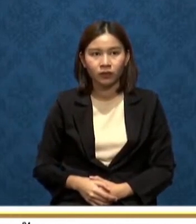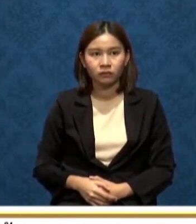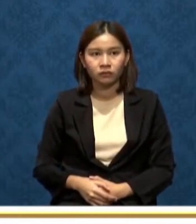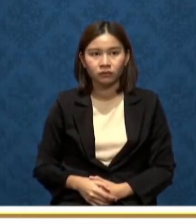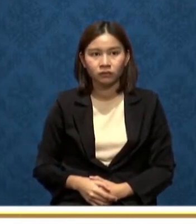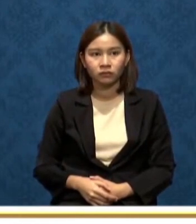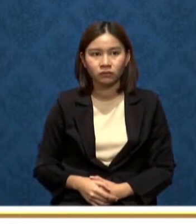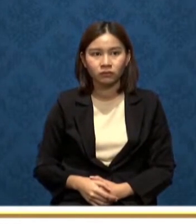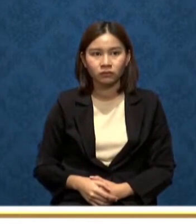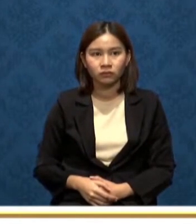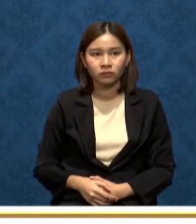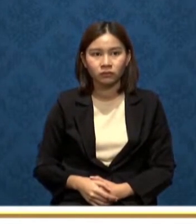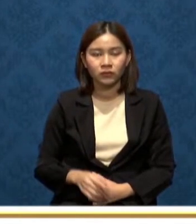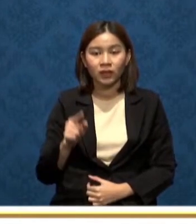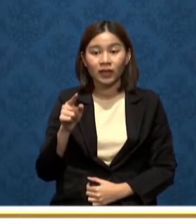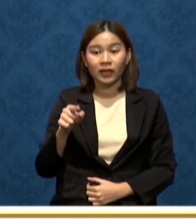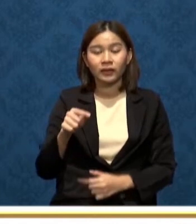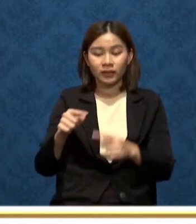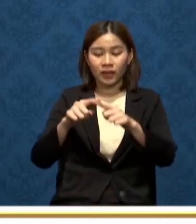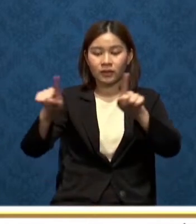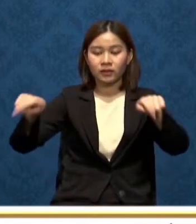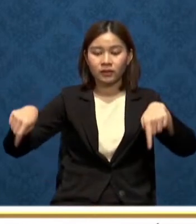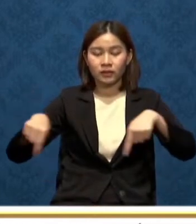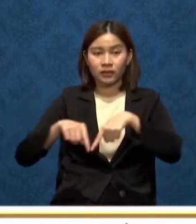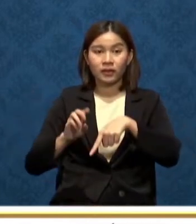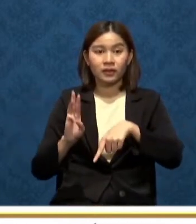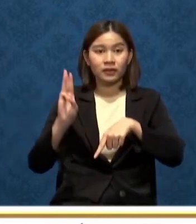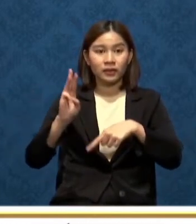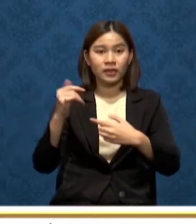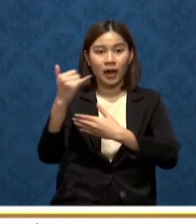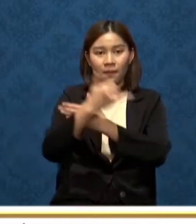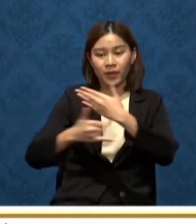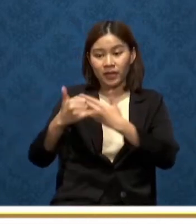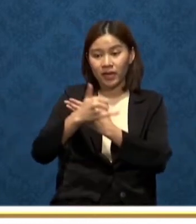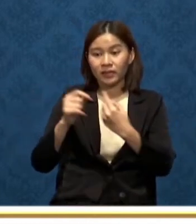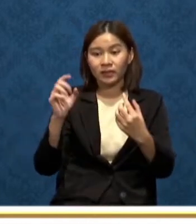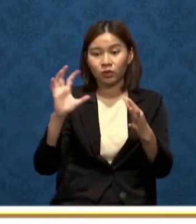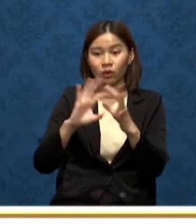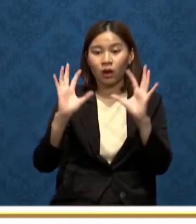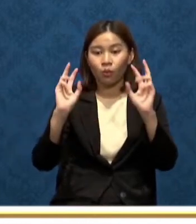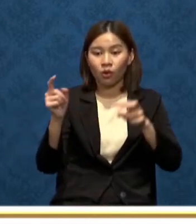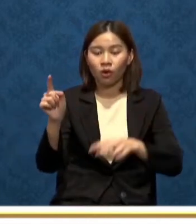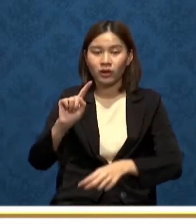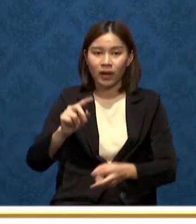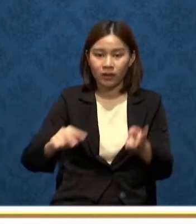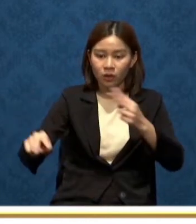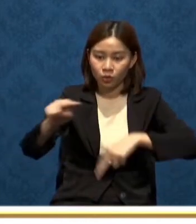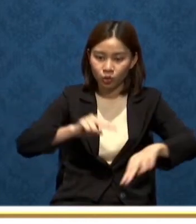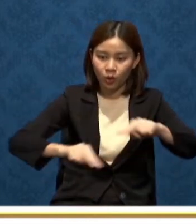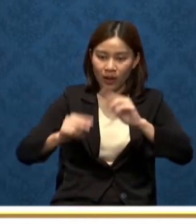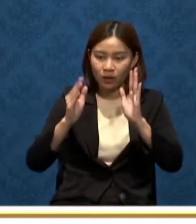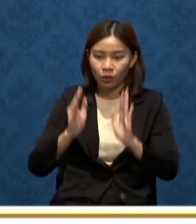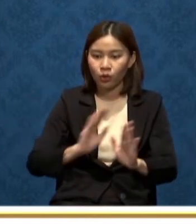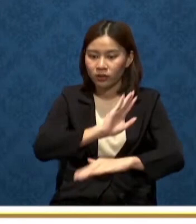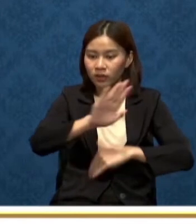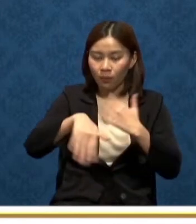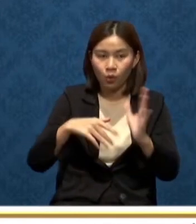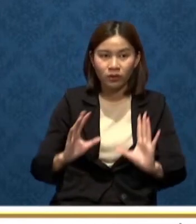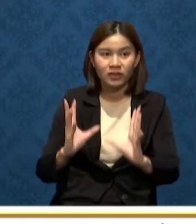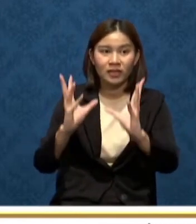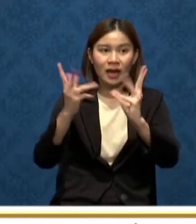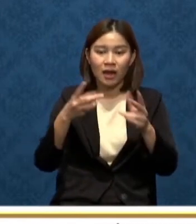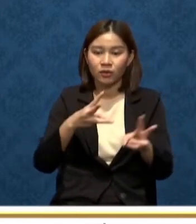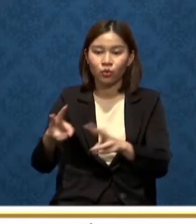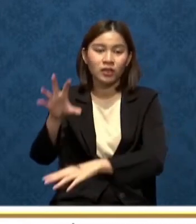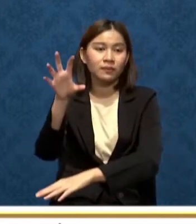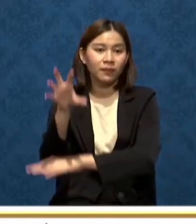isอนุสัญญาระหวางประเทศวโยเรื่การคุ้มครองanz corazónทุคนทสูญหาย โดยการบางครั